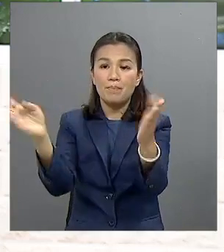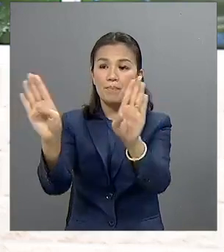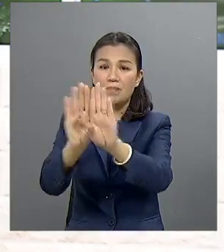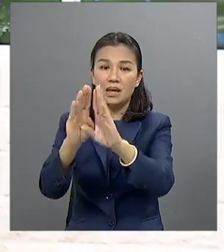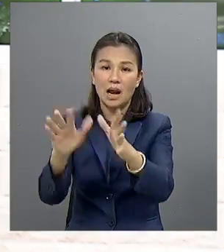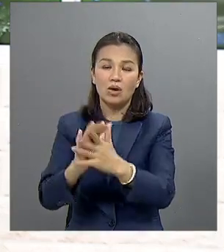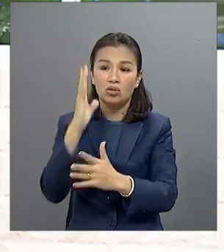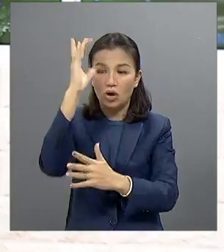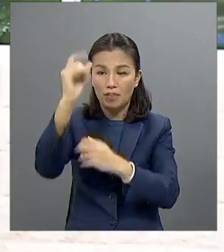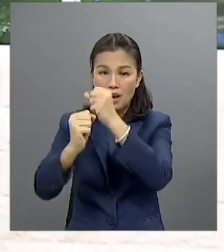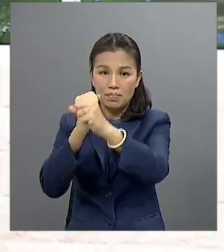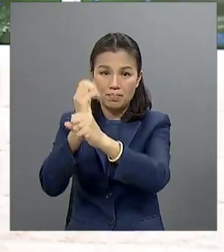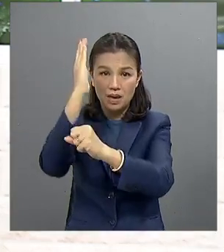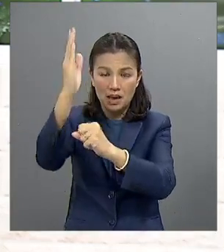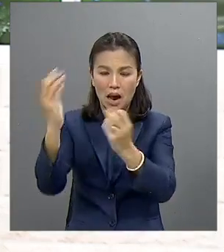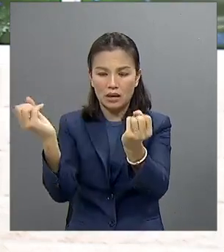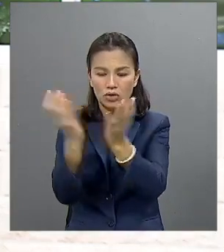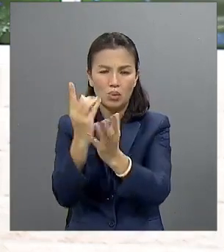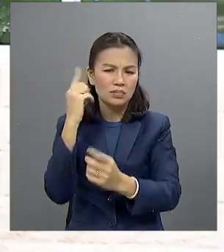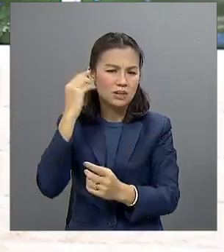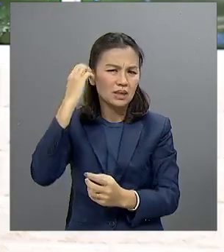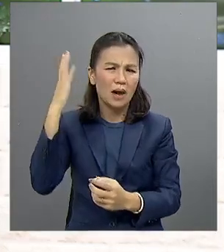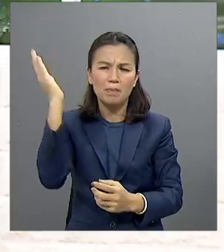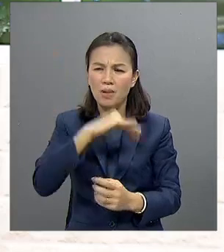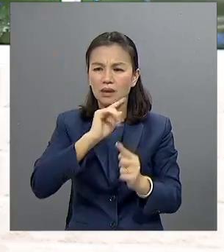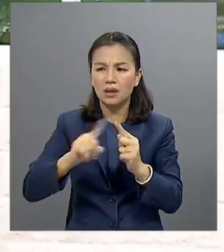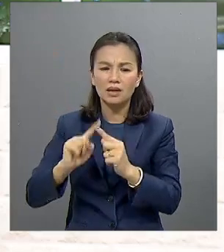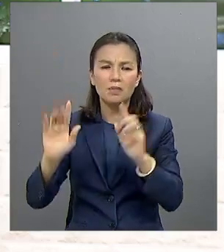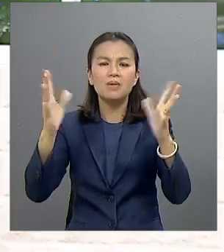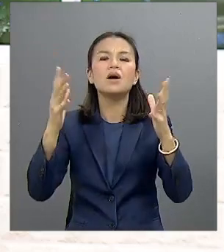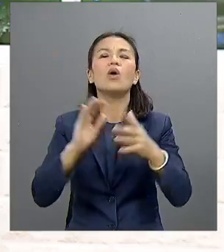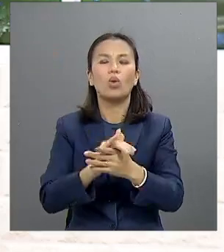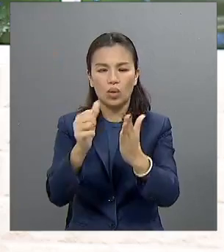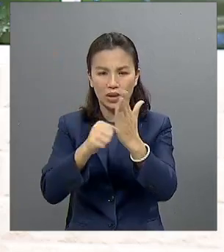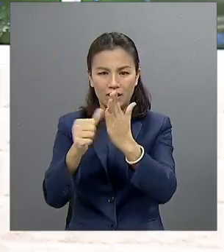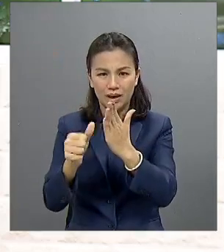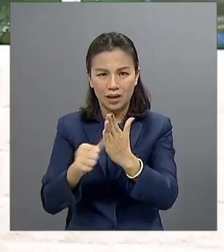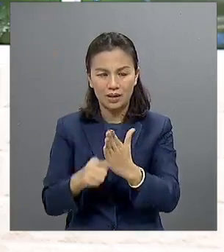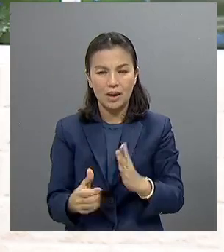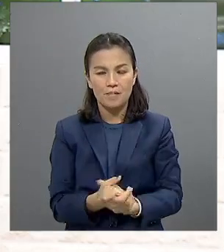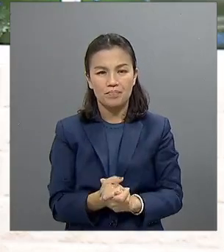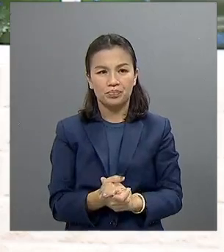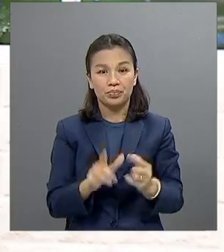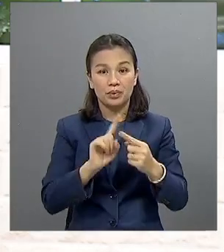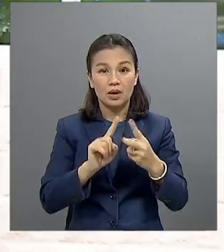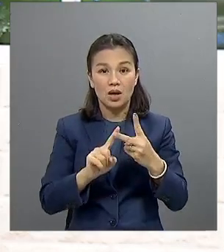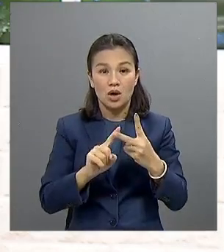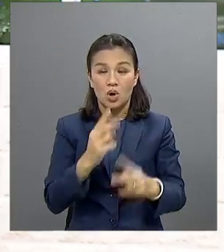ผลกระทบแบบนี้อีกนะคะเดี๋ยวเราตามกันค่ะป้ายต่อไปนะคะเรื่องนี้เราตามกันมาหลาย